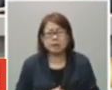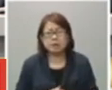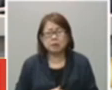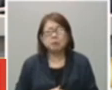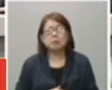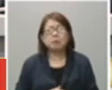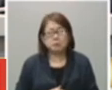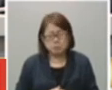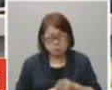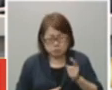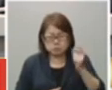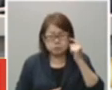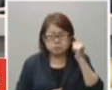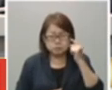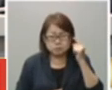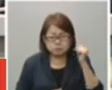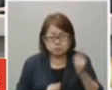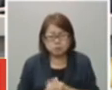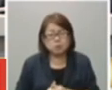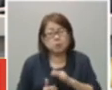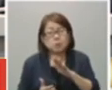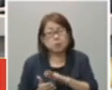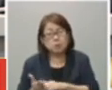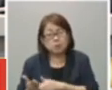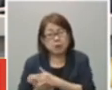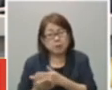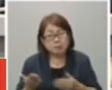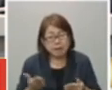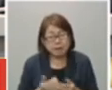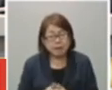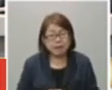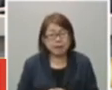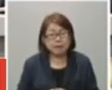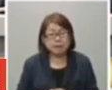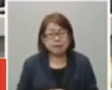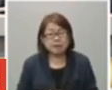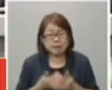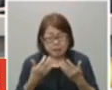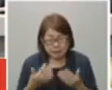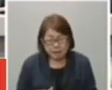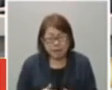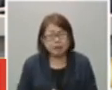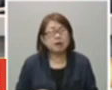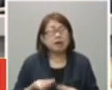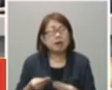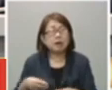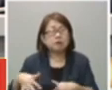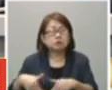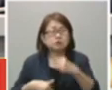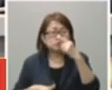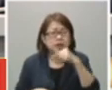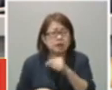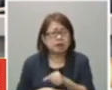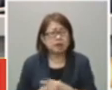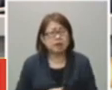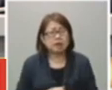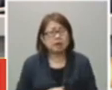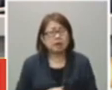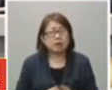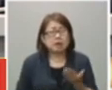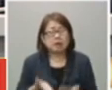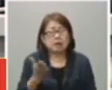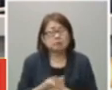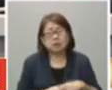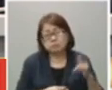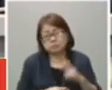ไม่ได้ครับว่ามาตรการที่เกิดขึ้นและปล่อยให้กับคนไทยต้องเสี่ยงต่อการติดไวรัส